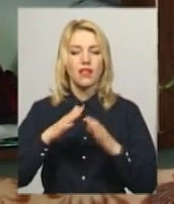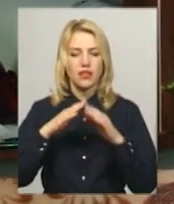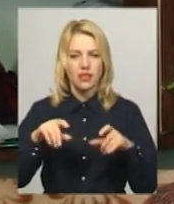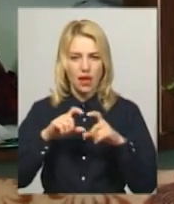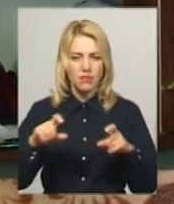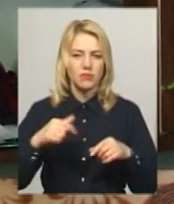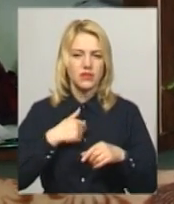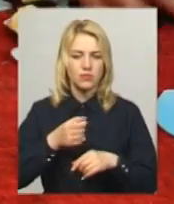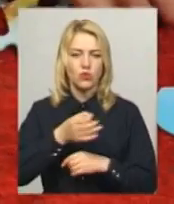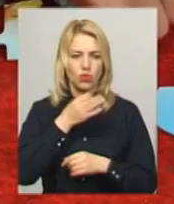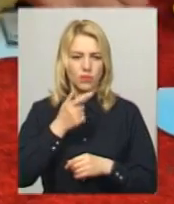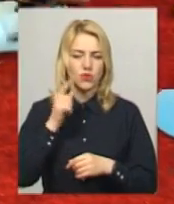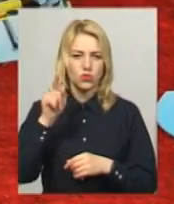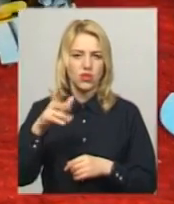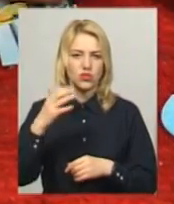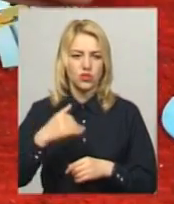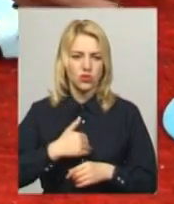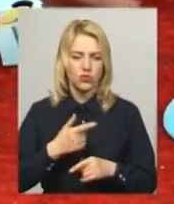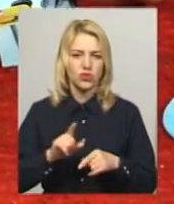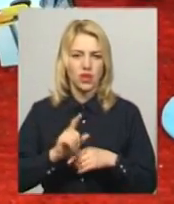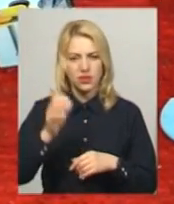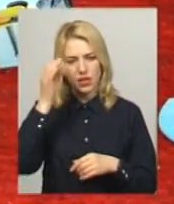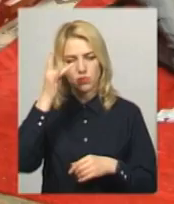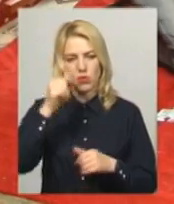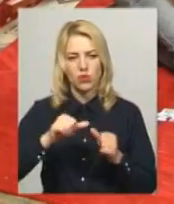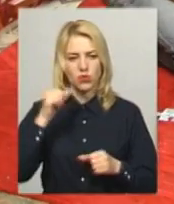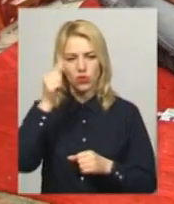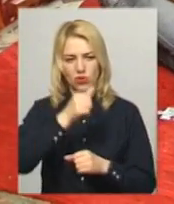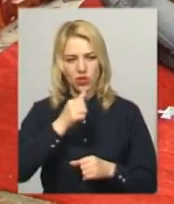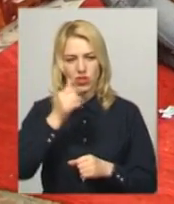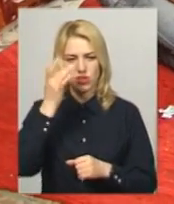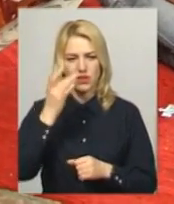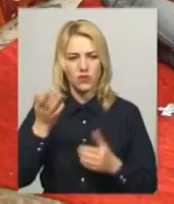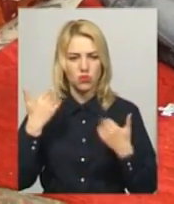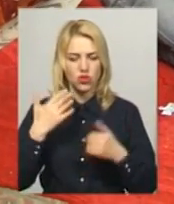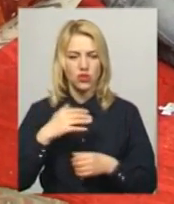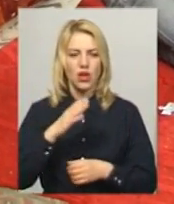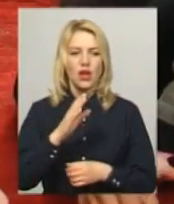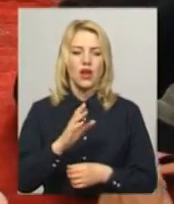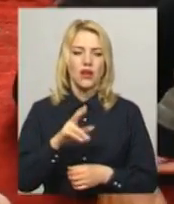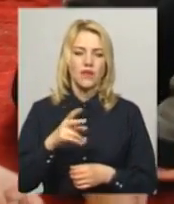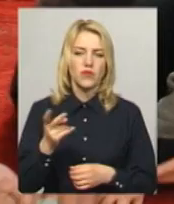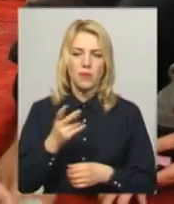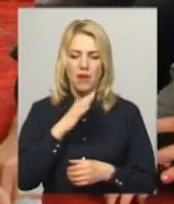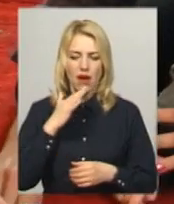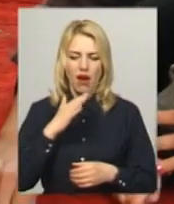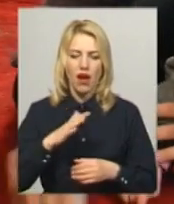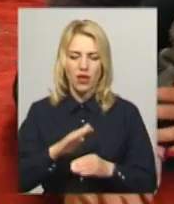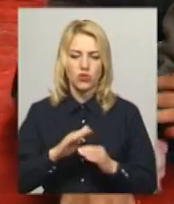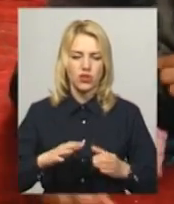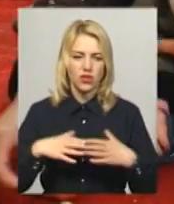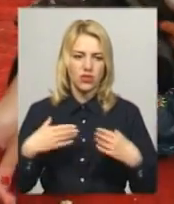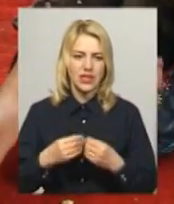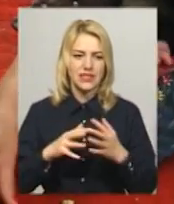ще туди хочу. Так згадують про минулорічний літній відпочинок Софія і Олексій. Багатодітна родина Власових проживає у сілі Печівське